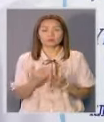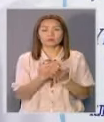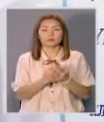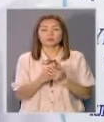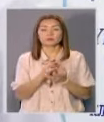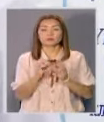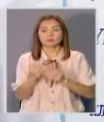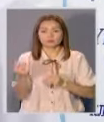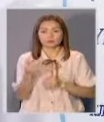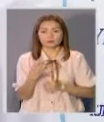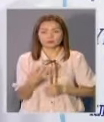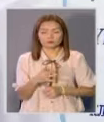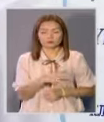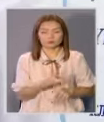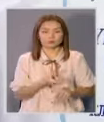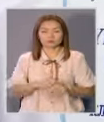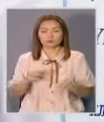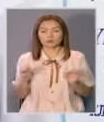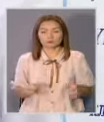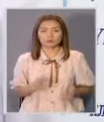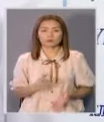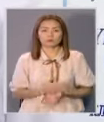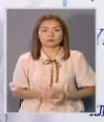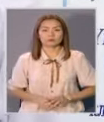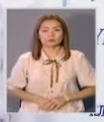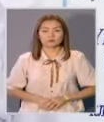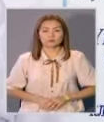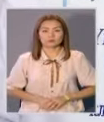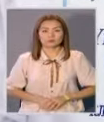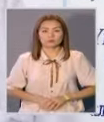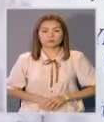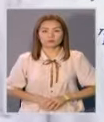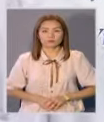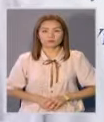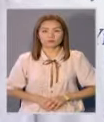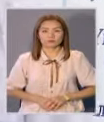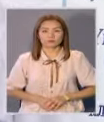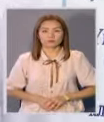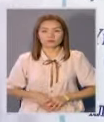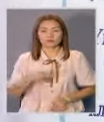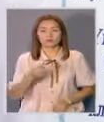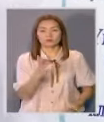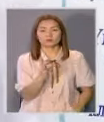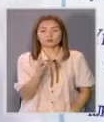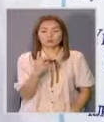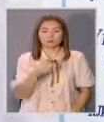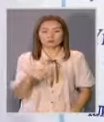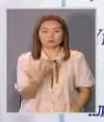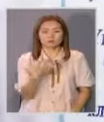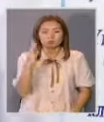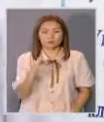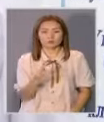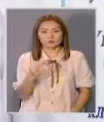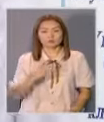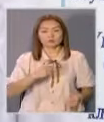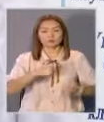бағдарламасы бойынша өте дұрыс бағдарлама деп есептейміз біз енді ауыл тұрғындары. 2,5%-пен жаңа кооперативтерге,